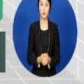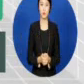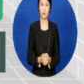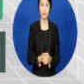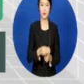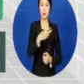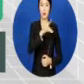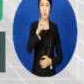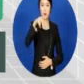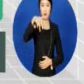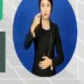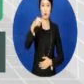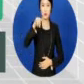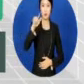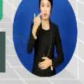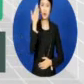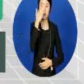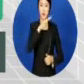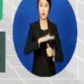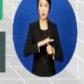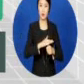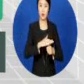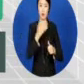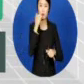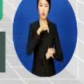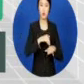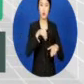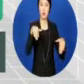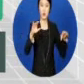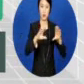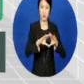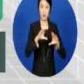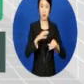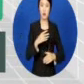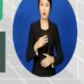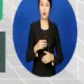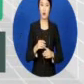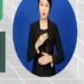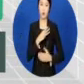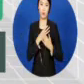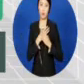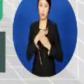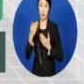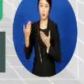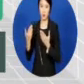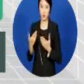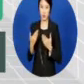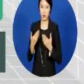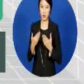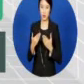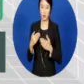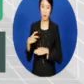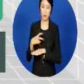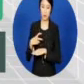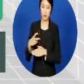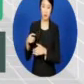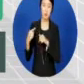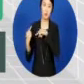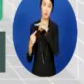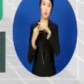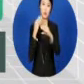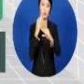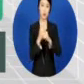천안시 태조산 청소년 수련관이 충남 사회복지 공동 모금회에서 지원받은 상상 드림버스를 운영합니다.